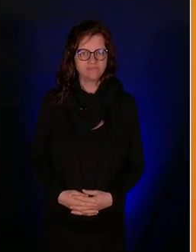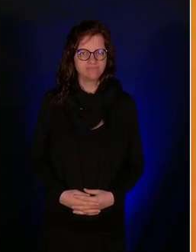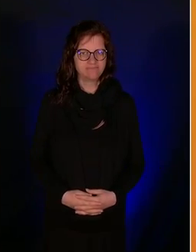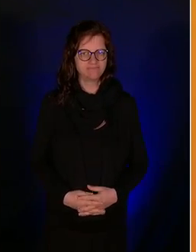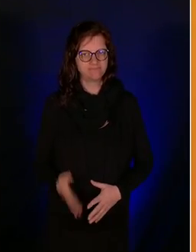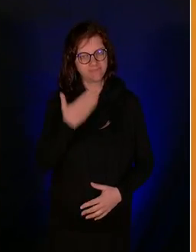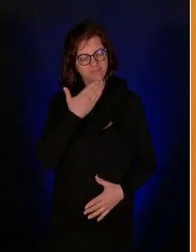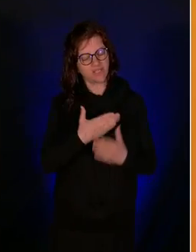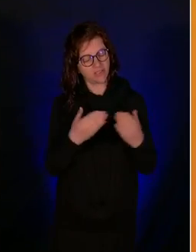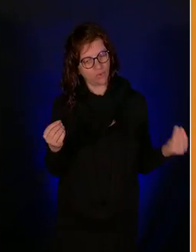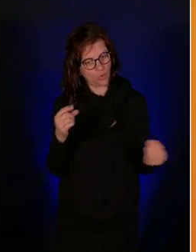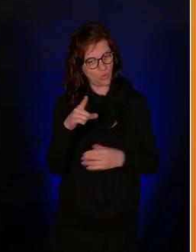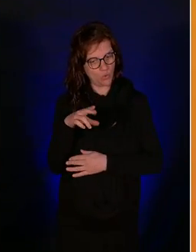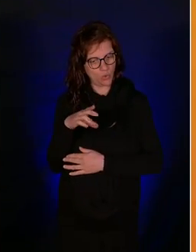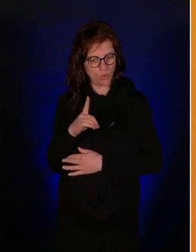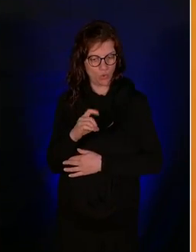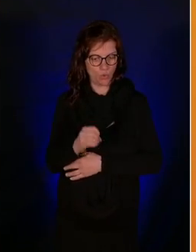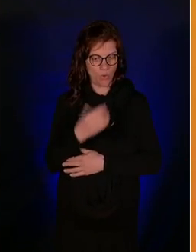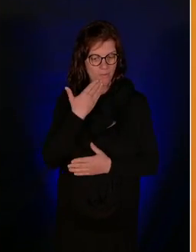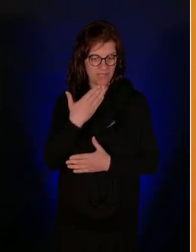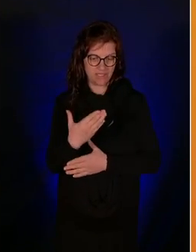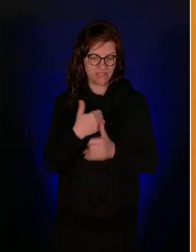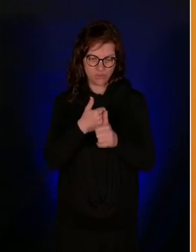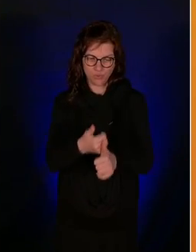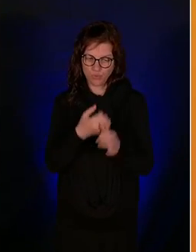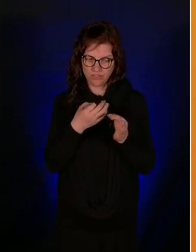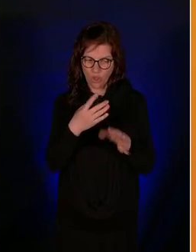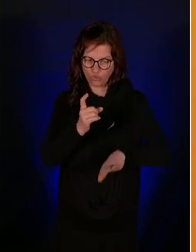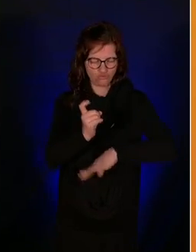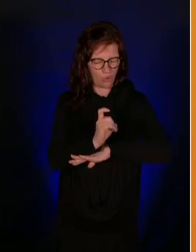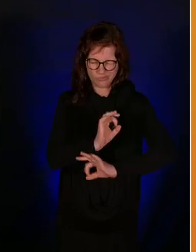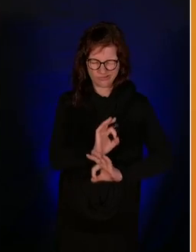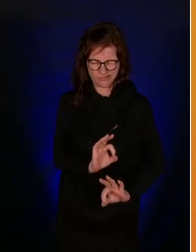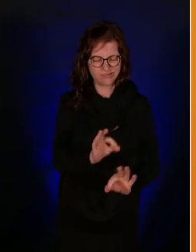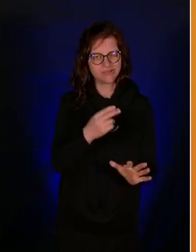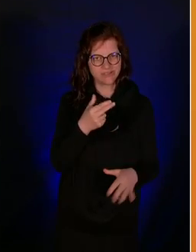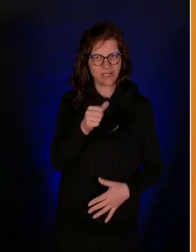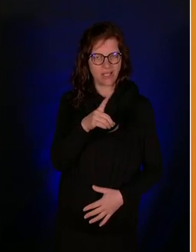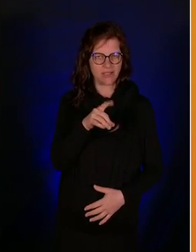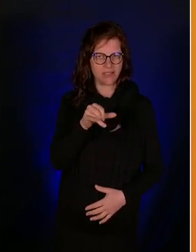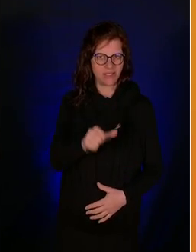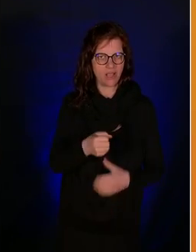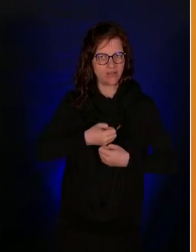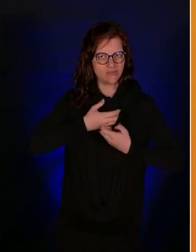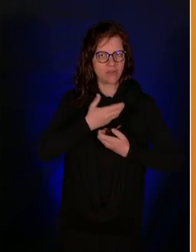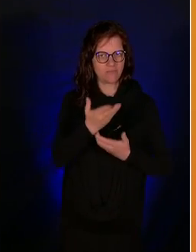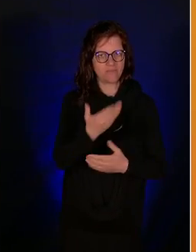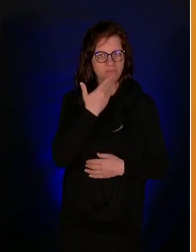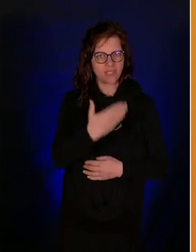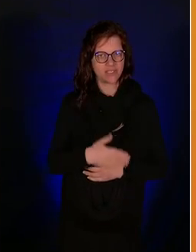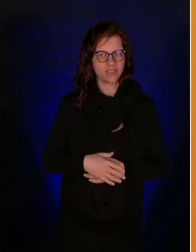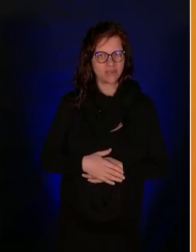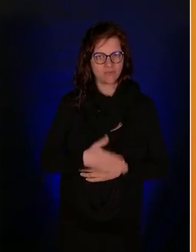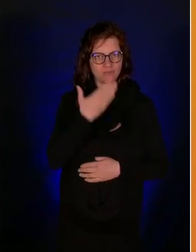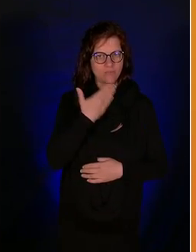Merci beaucoup, Ludo, et merci beaucoup d'avoir respecté le temps à la seconde près. Je te remercie bien. Nadia, je te passe tout de suite la parole. Merci.